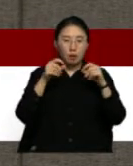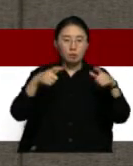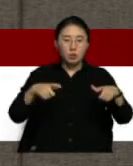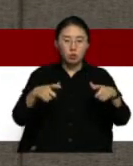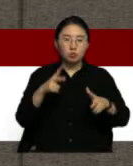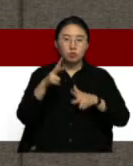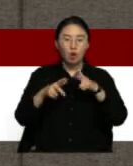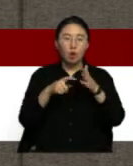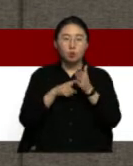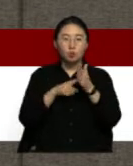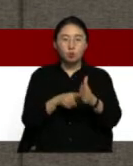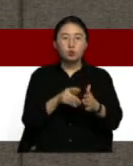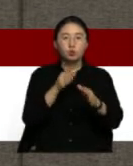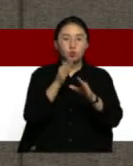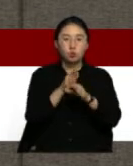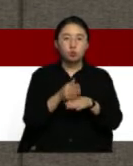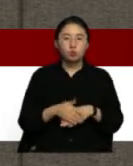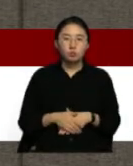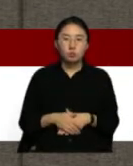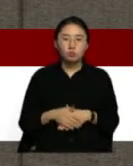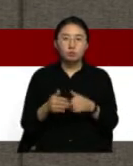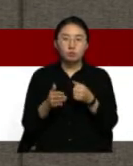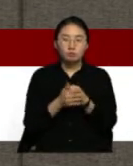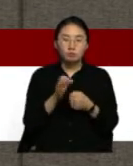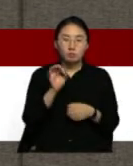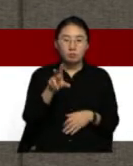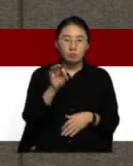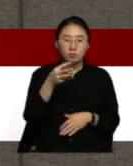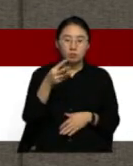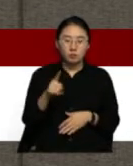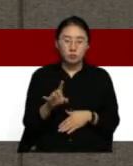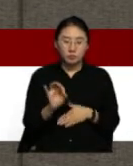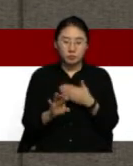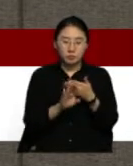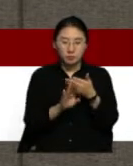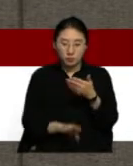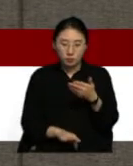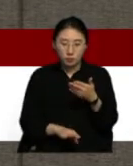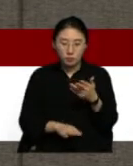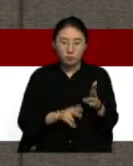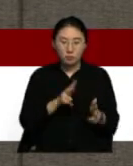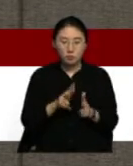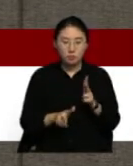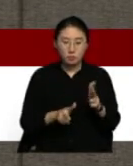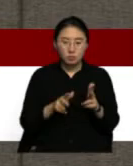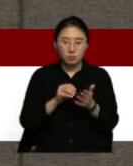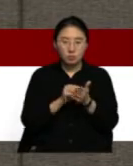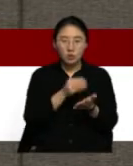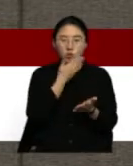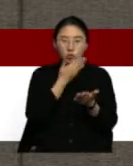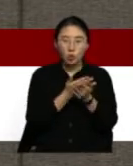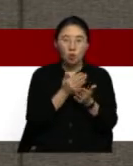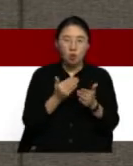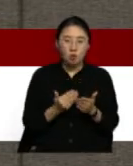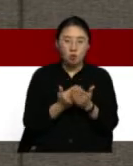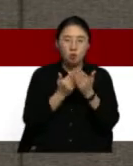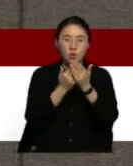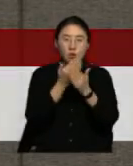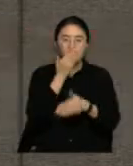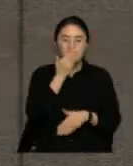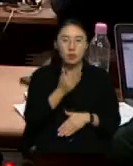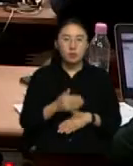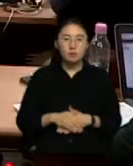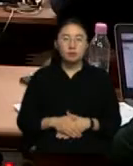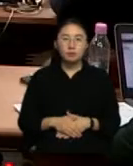사업이 추진되고 있는 상태이고요. 그래서 영동대로와 삼성역 일대는 입지적 주요성과 그 성장 가능성이 부각되고